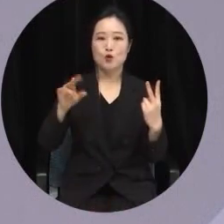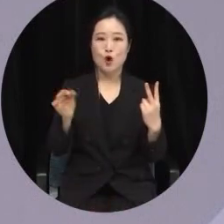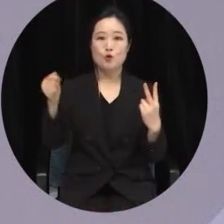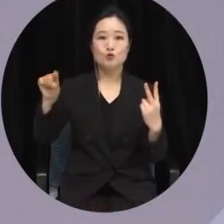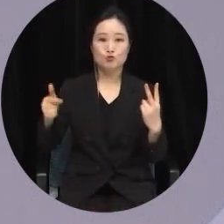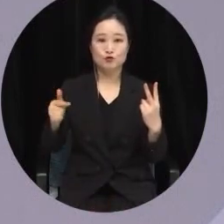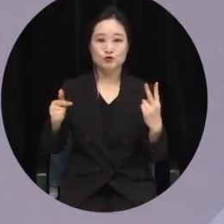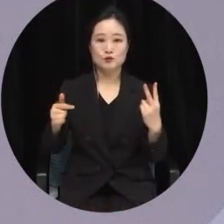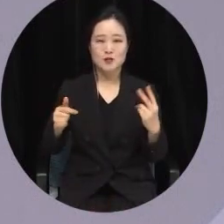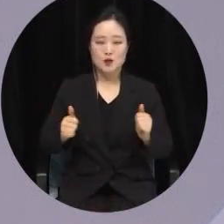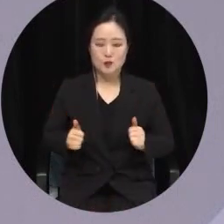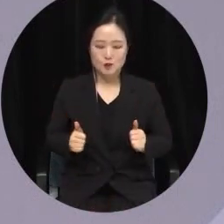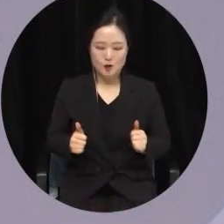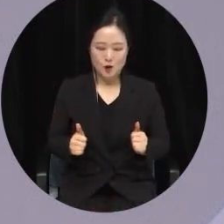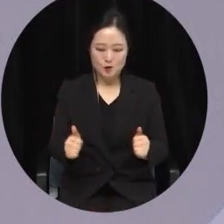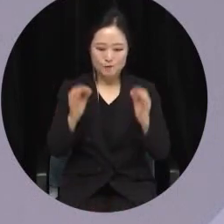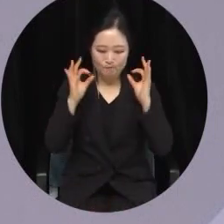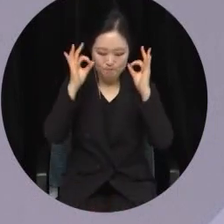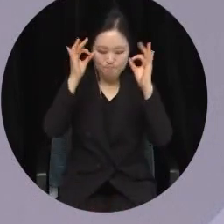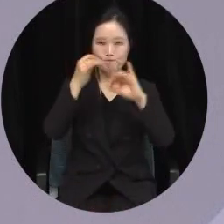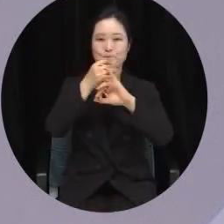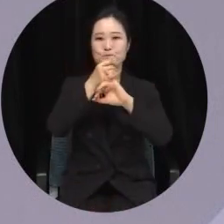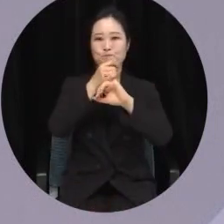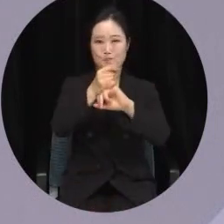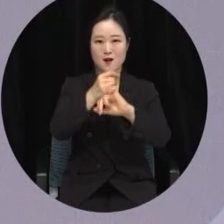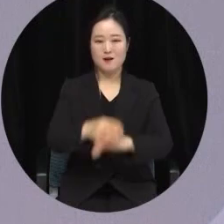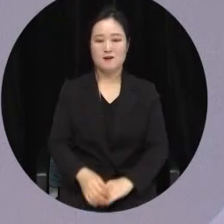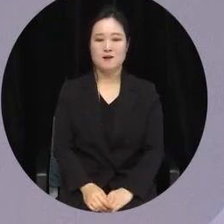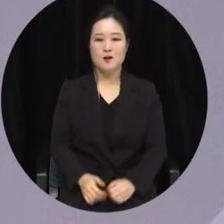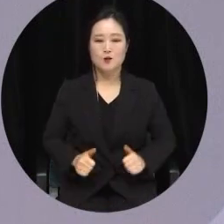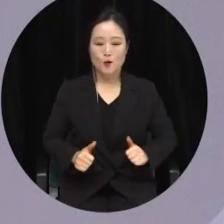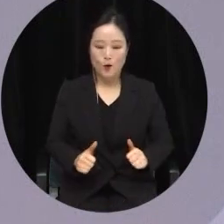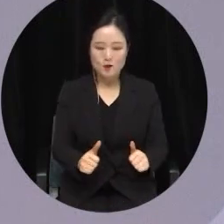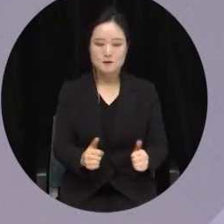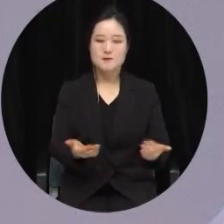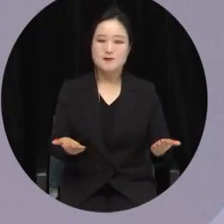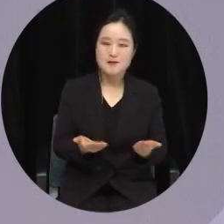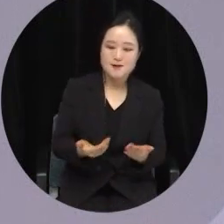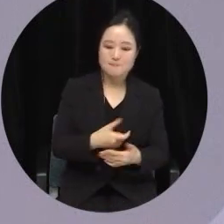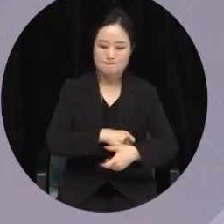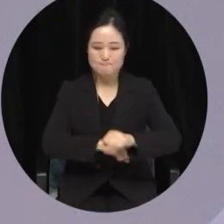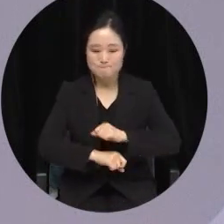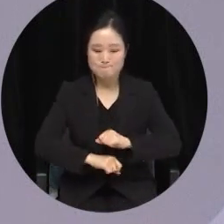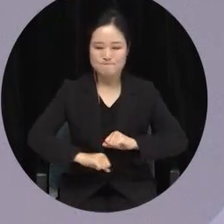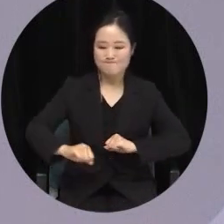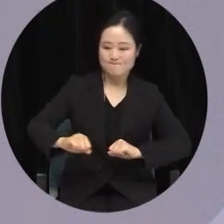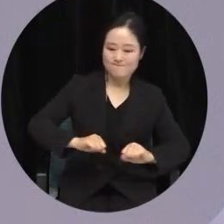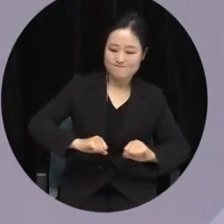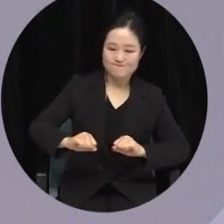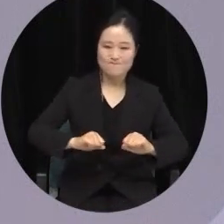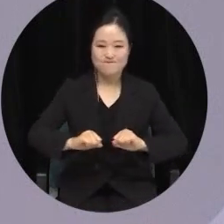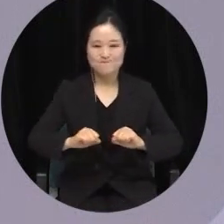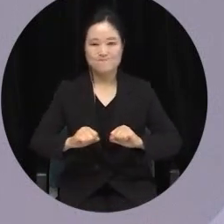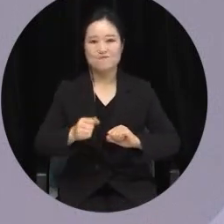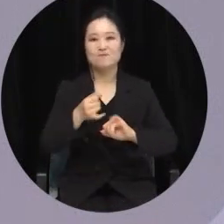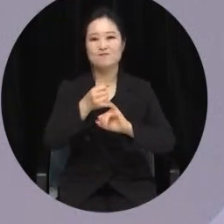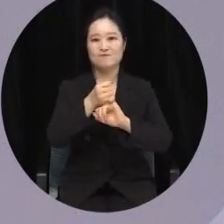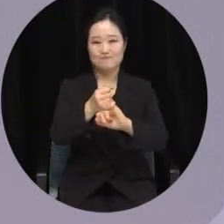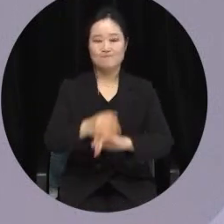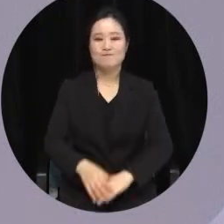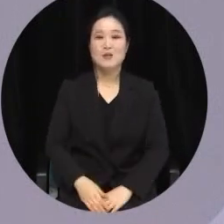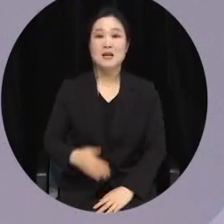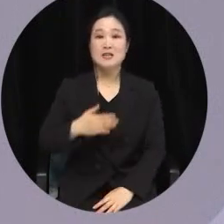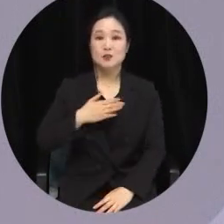열심히 일하겠습니다. 열심히 일하고 또 열심히 일하고 또 열심히 일하겠습니다.